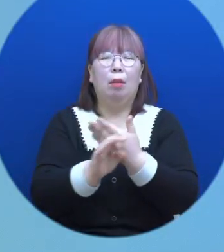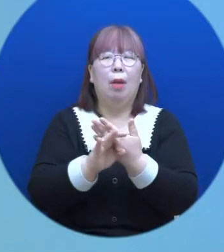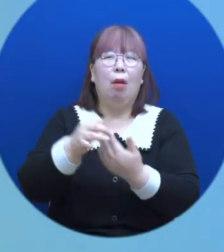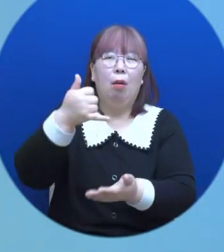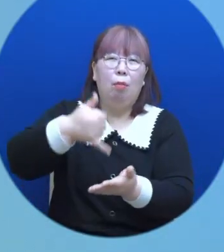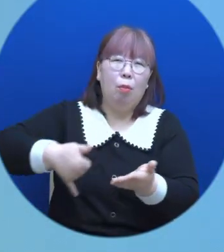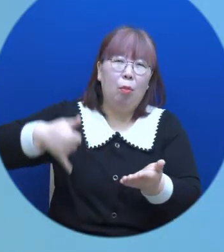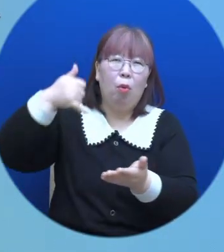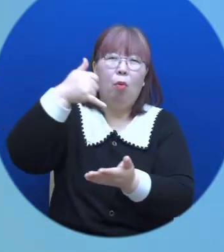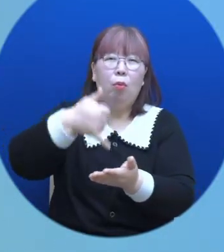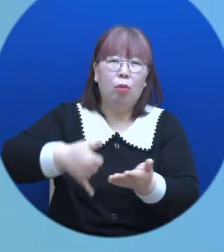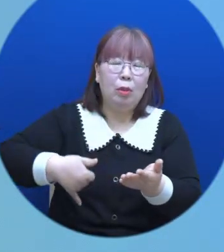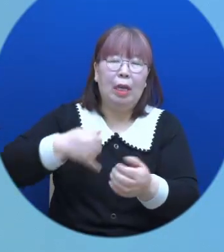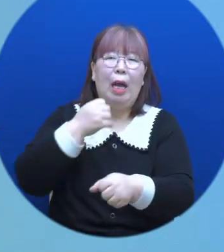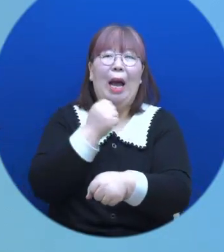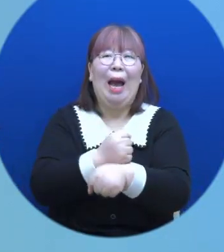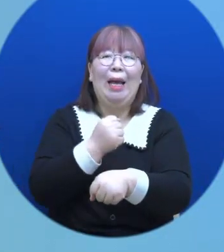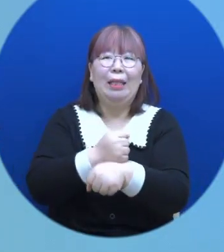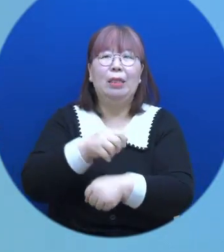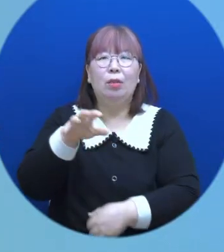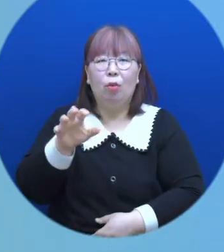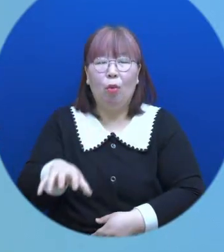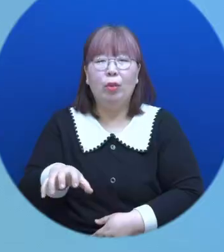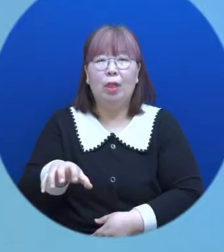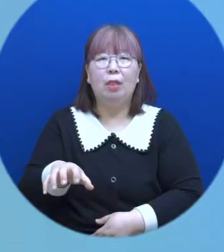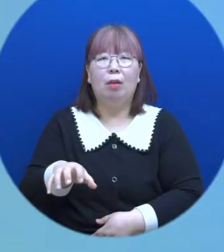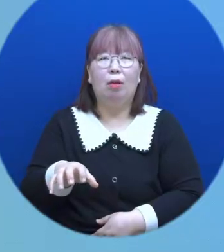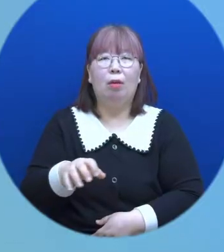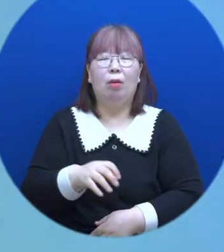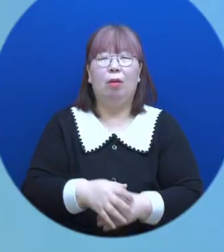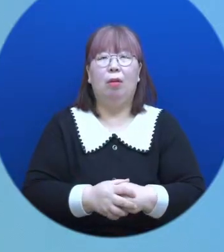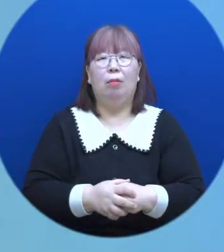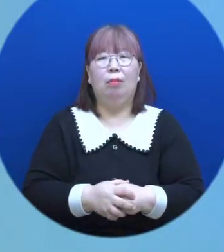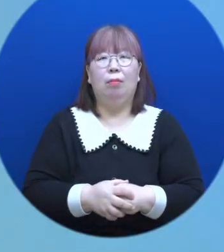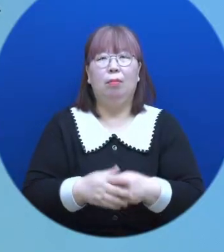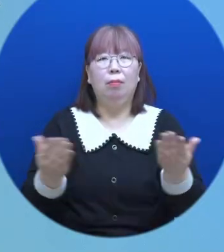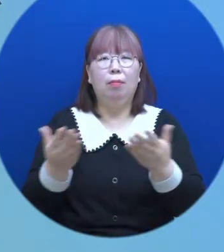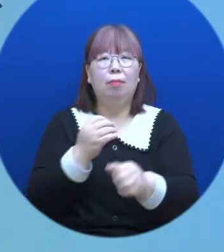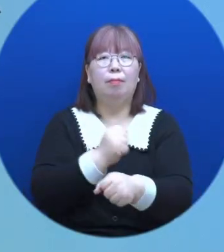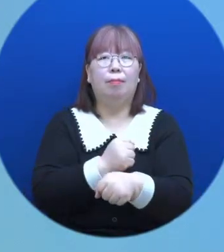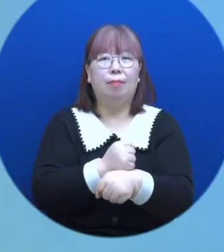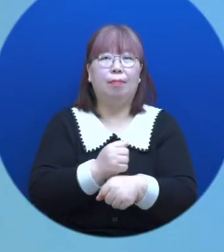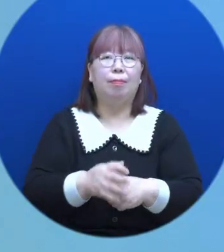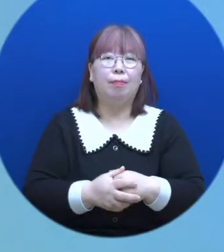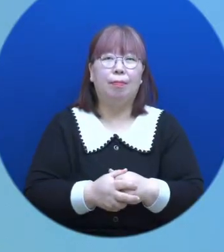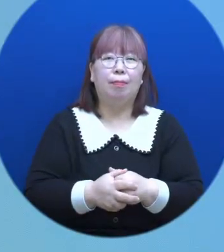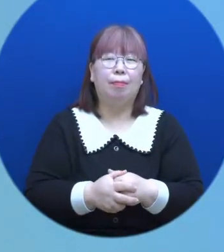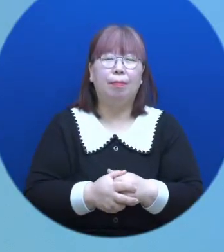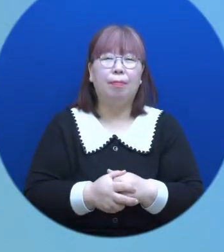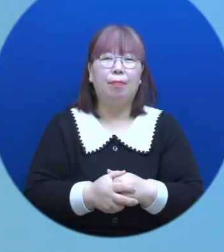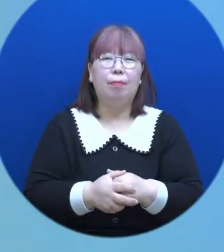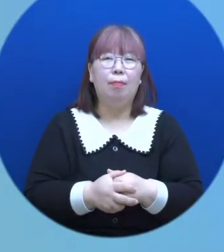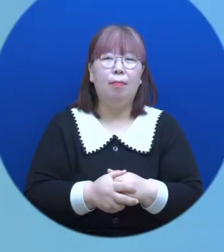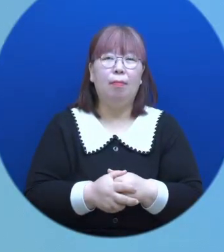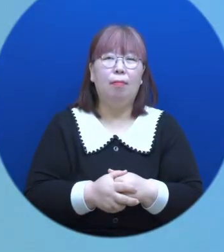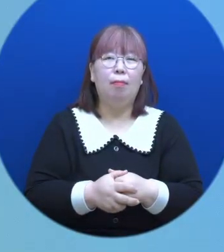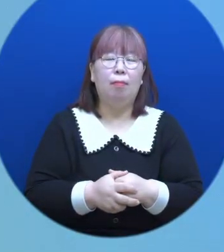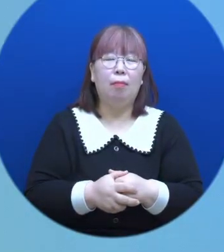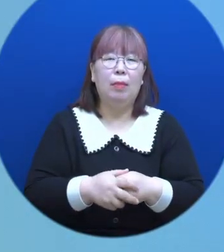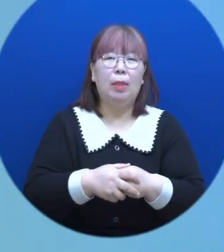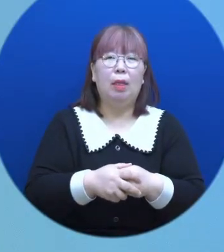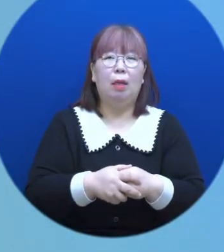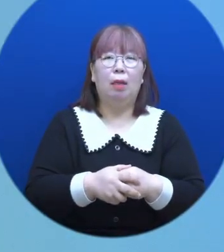농사하는데 품꾼으로 가서 일하는 사람들. 어떤 사람들? 갈리에 가서 그물을